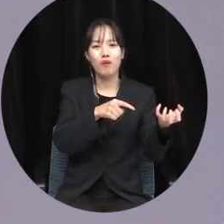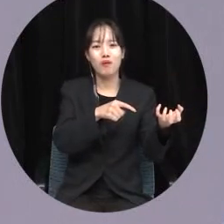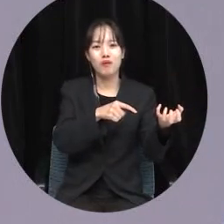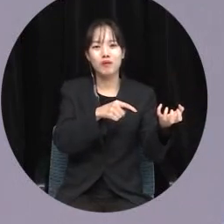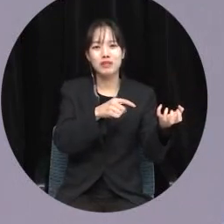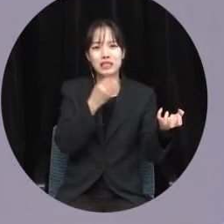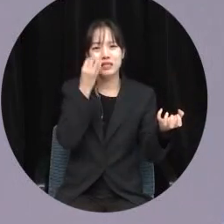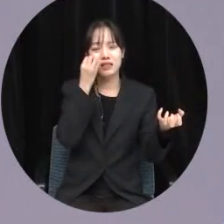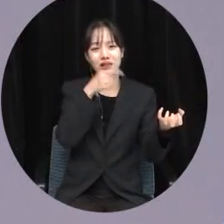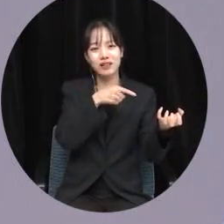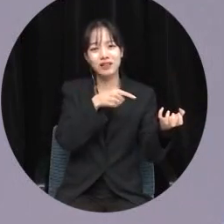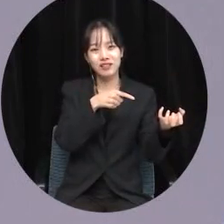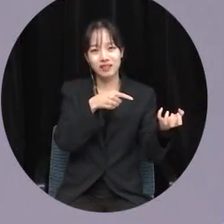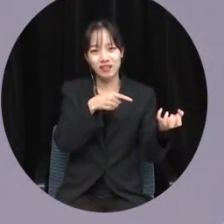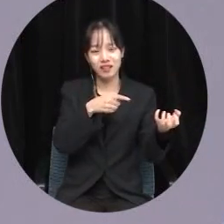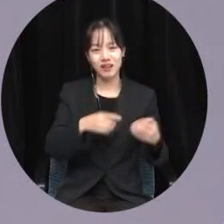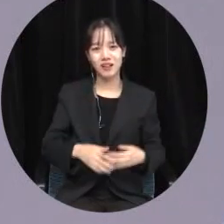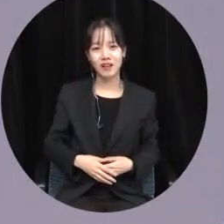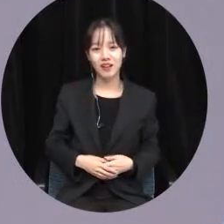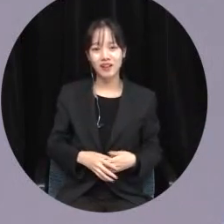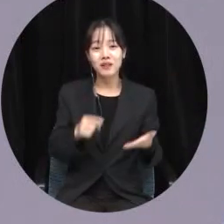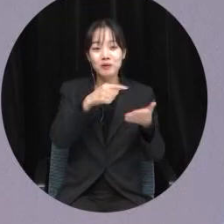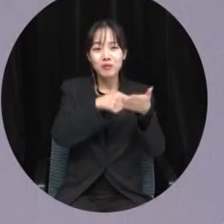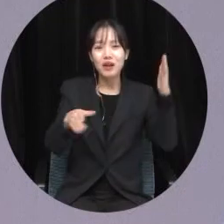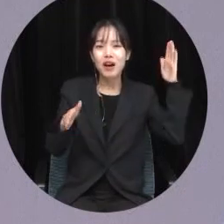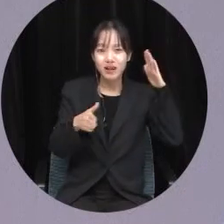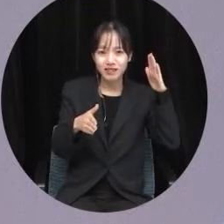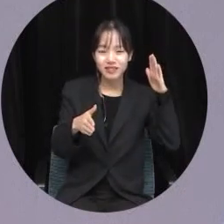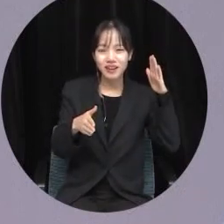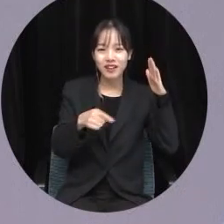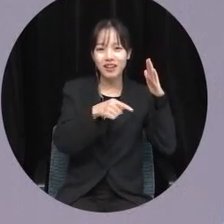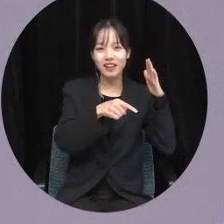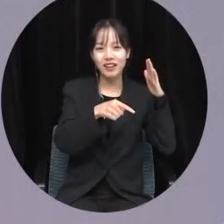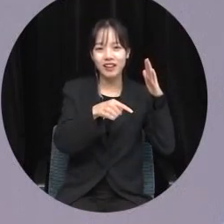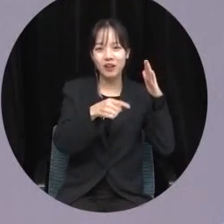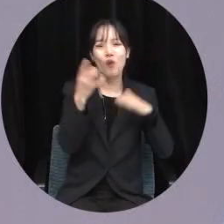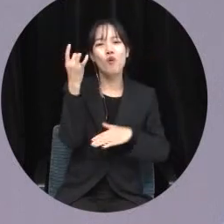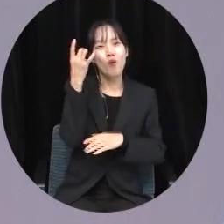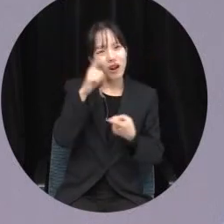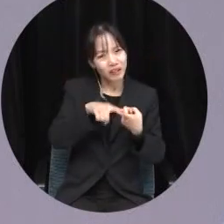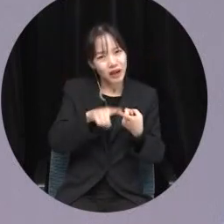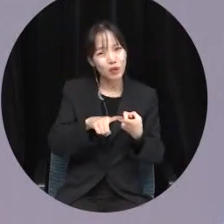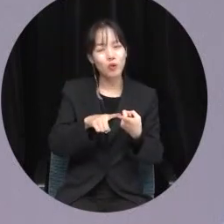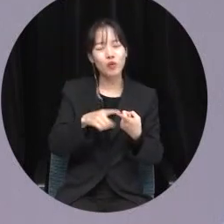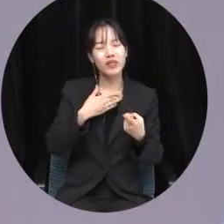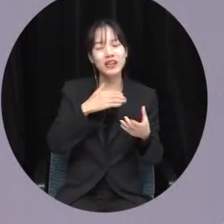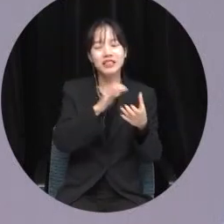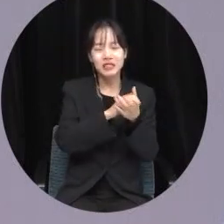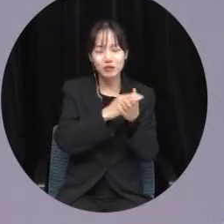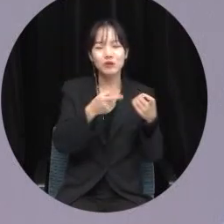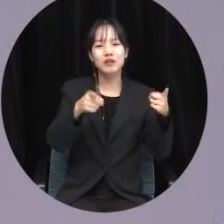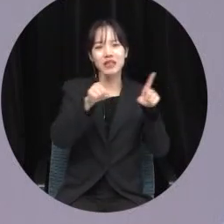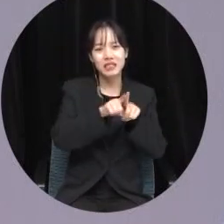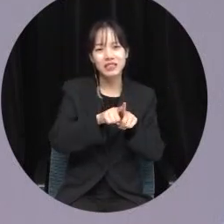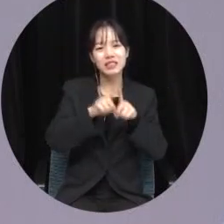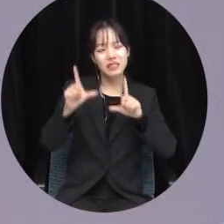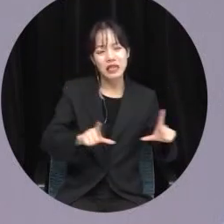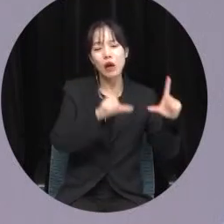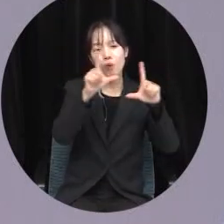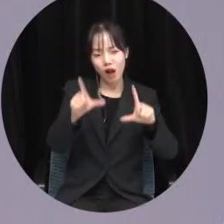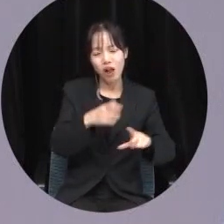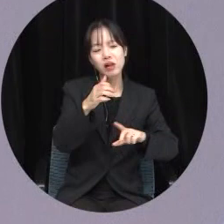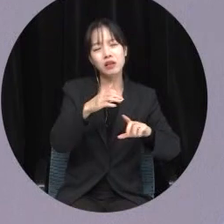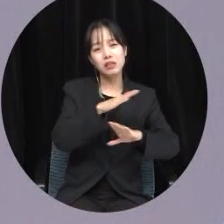그들을 피해 학생은 교실에서 다른 이 그부들과 정상적인 생활을 하고